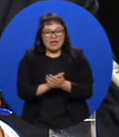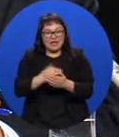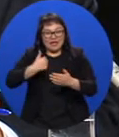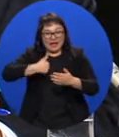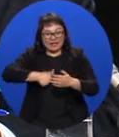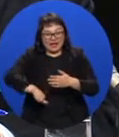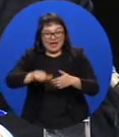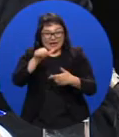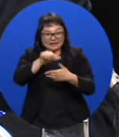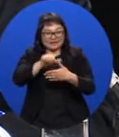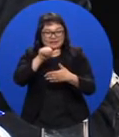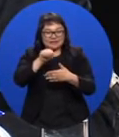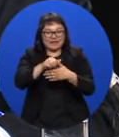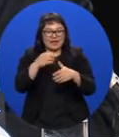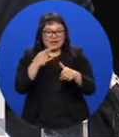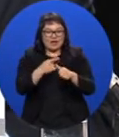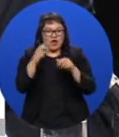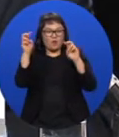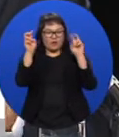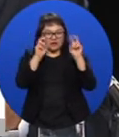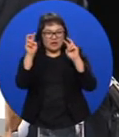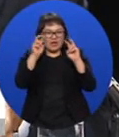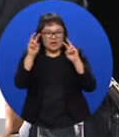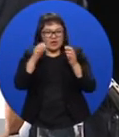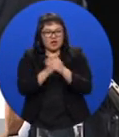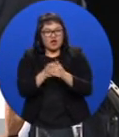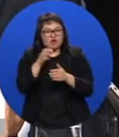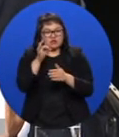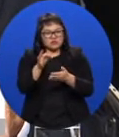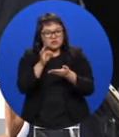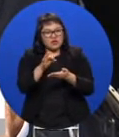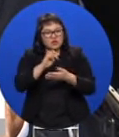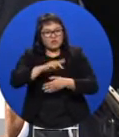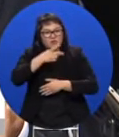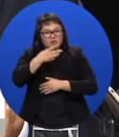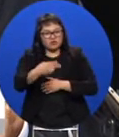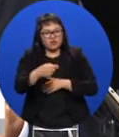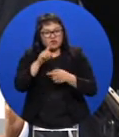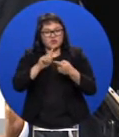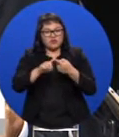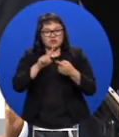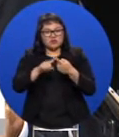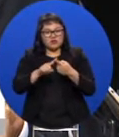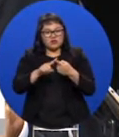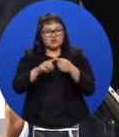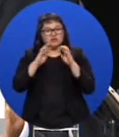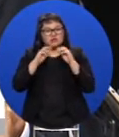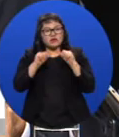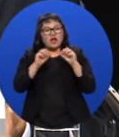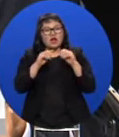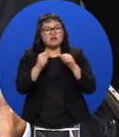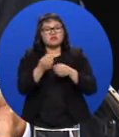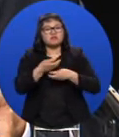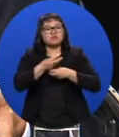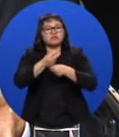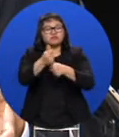장남에게 이제 있는 회사에게 현물 출자를 한 걸로 돼 있는데 그 땅은 몇 필지 정도